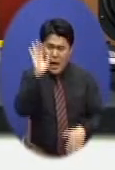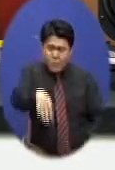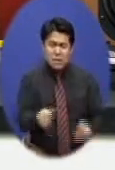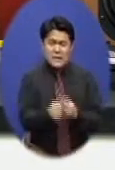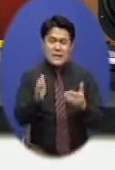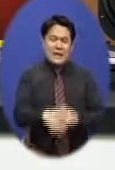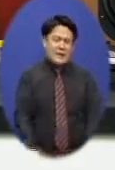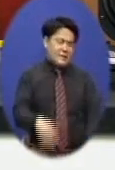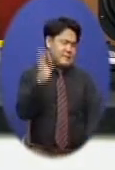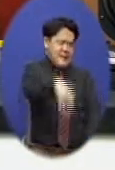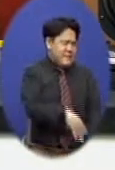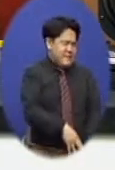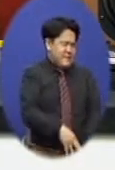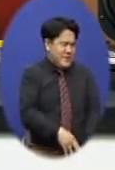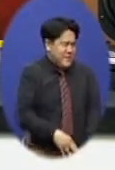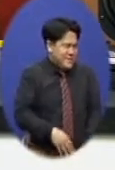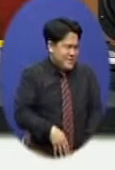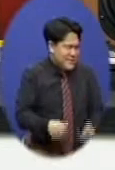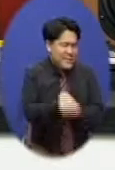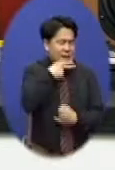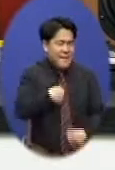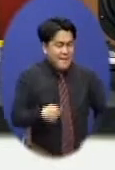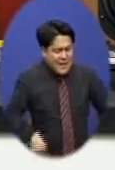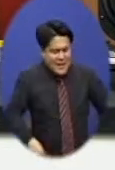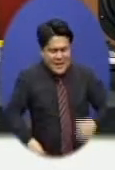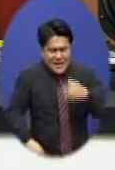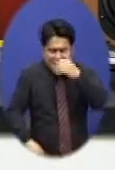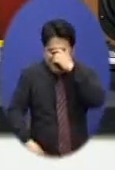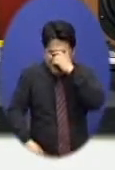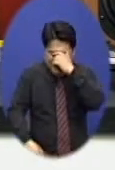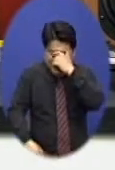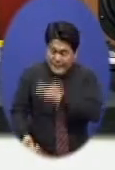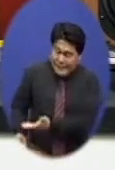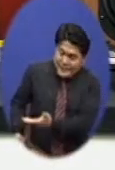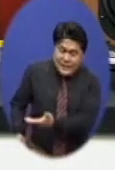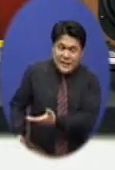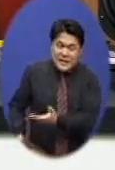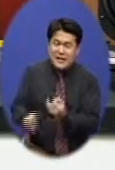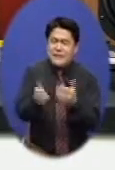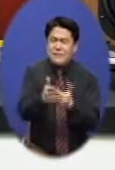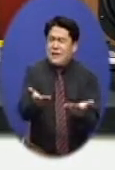결혼했죠. 아이고. 에이. 결혼 안 했으면 내가 원희정 씨를 그냥 뜩. 에이.